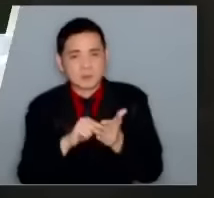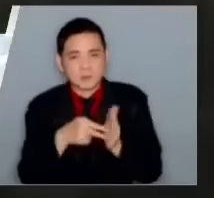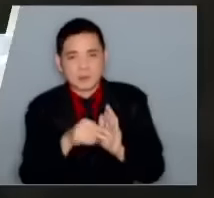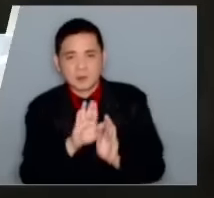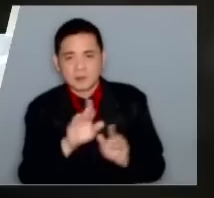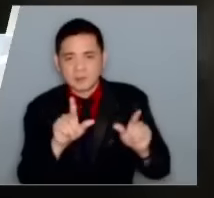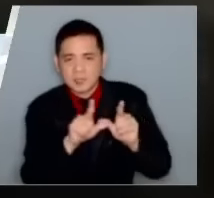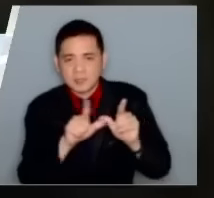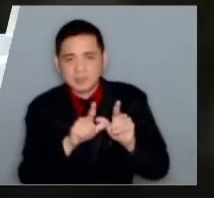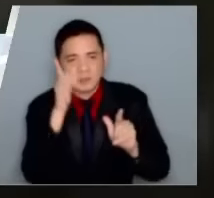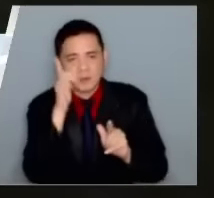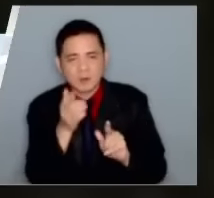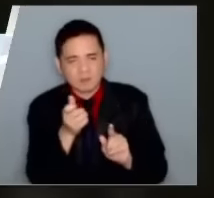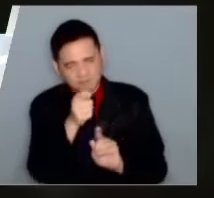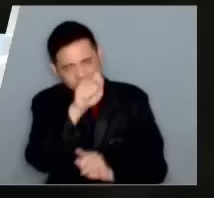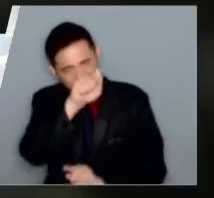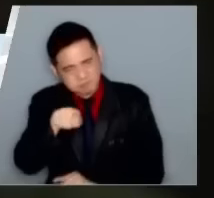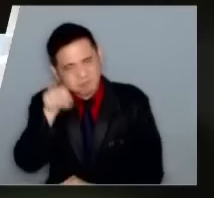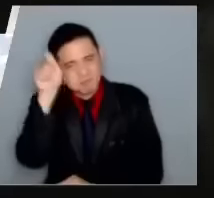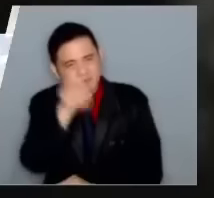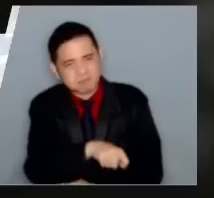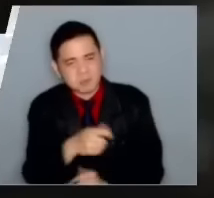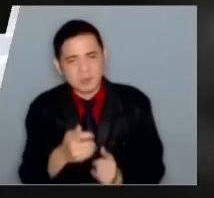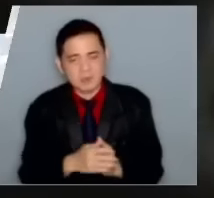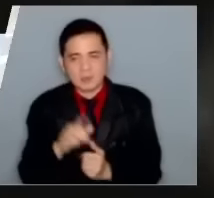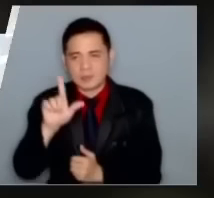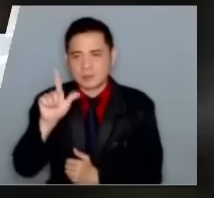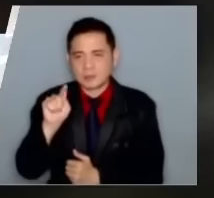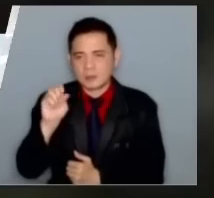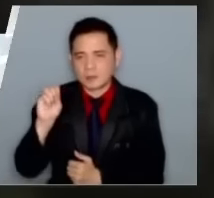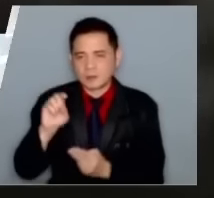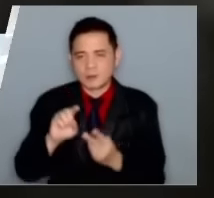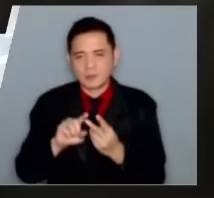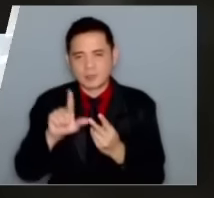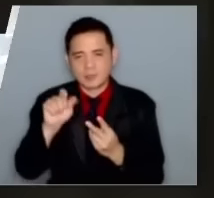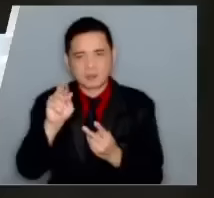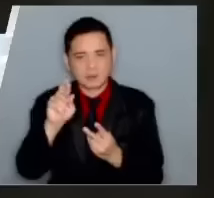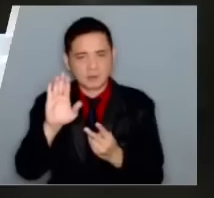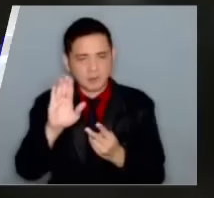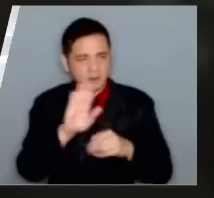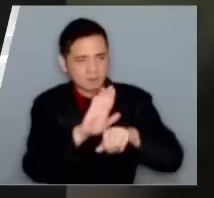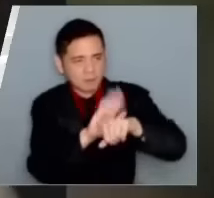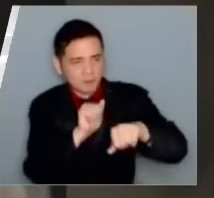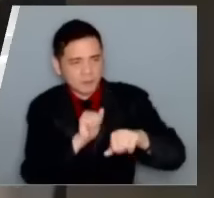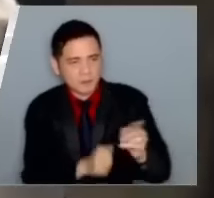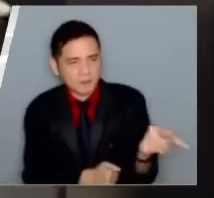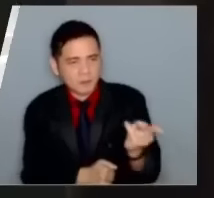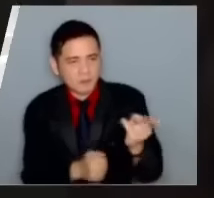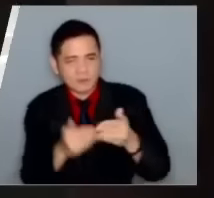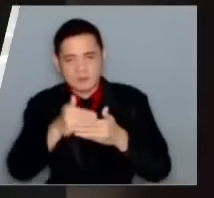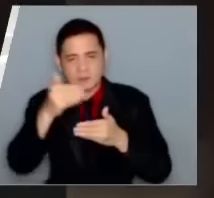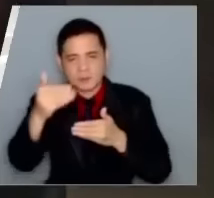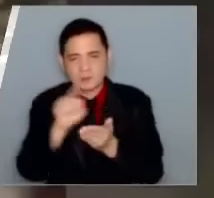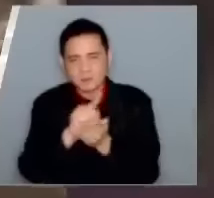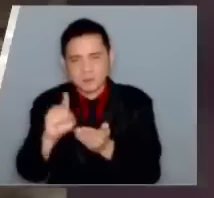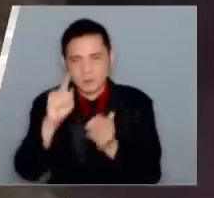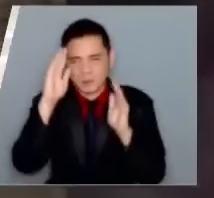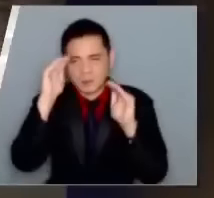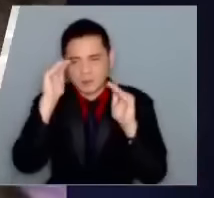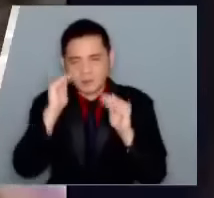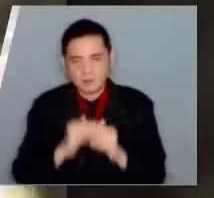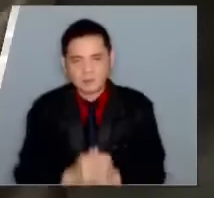lisensya. Pinaharap ng LTO at LTFRB ang dalawa sa pagdinig sa susunod na linggo. Para sa GMA